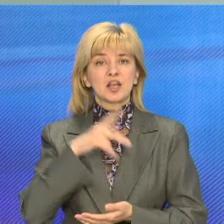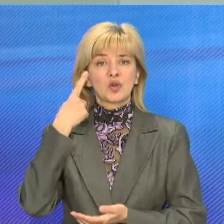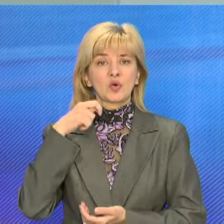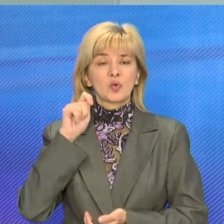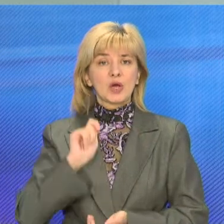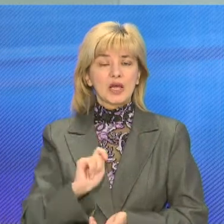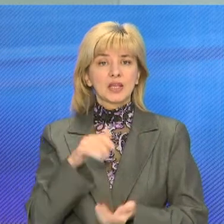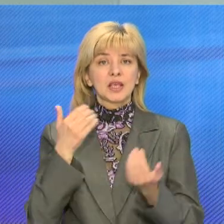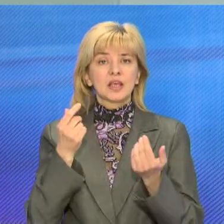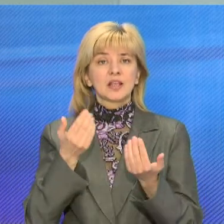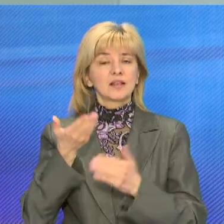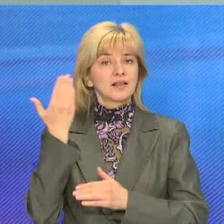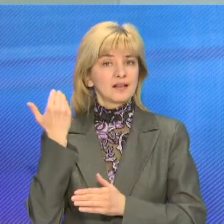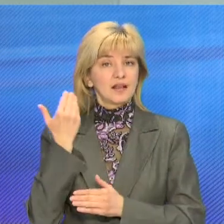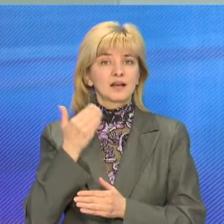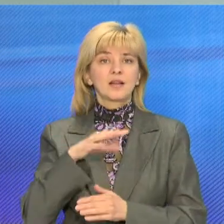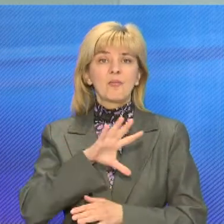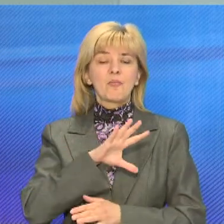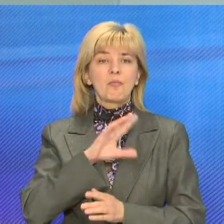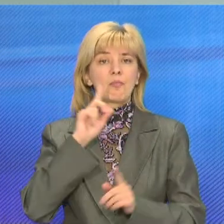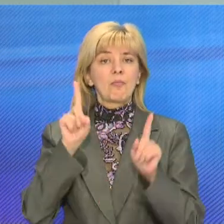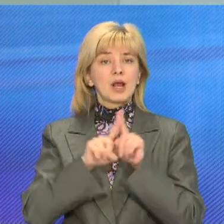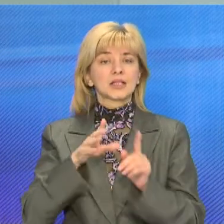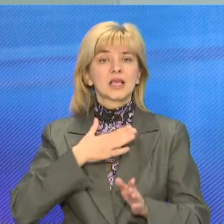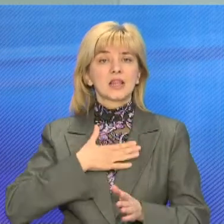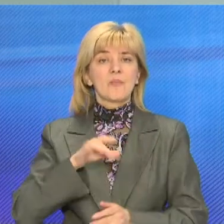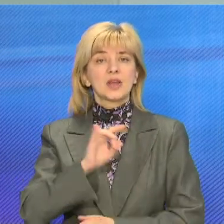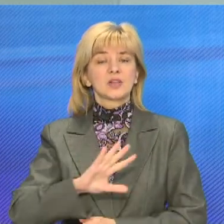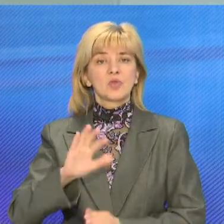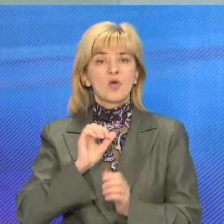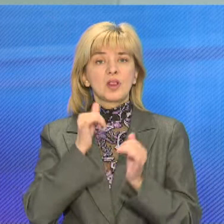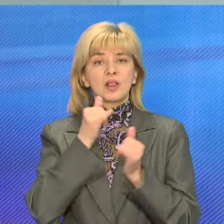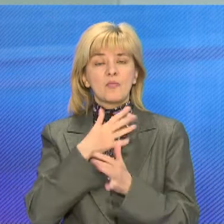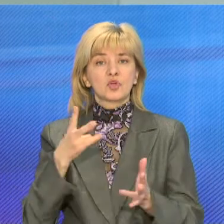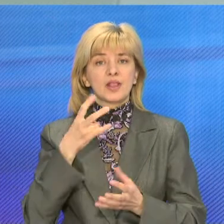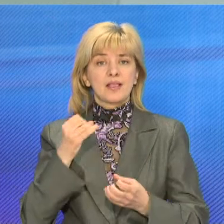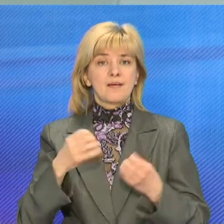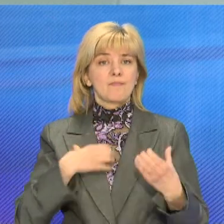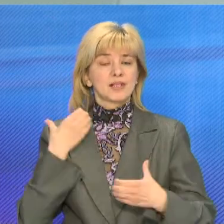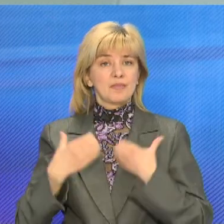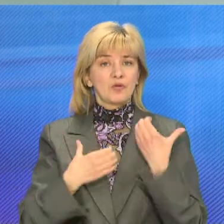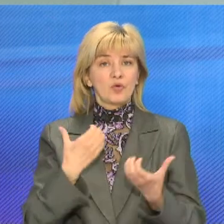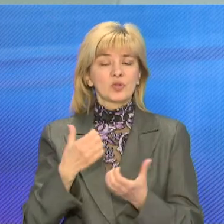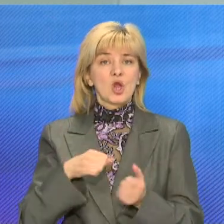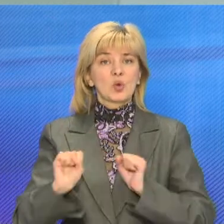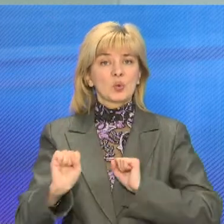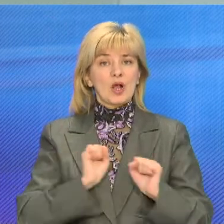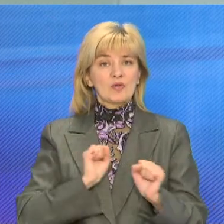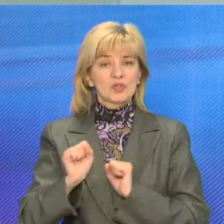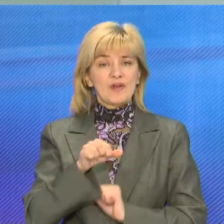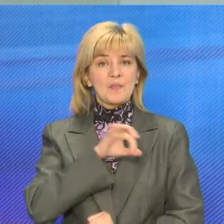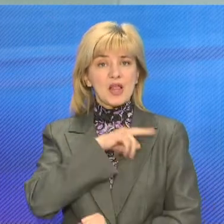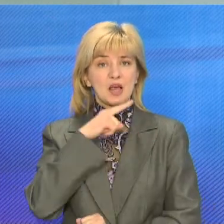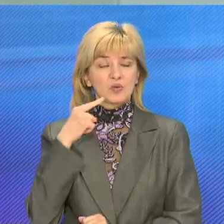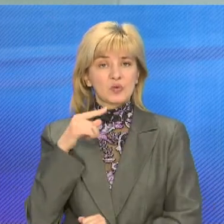Украины, некогда братской нам республики, вот, оно не может не беспокоить руководство Белоруссии. И Беларусь